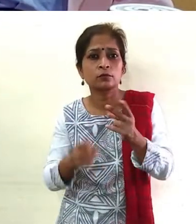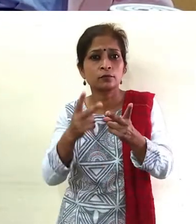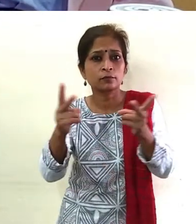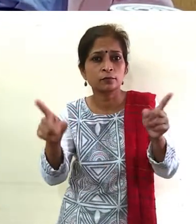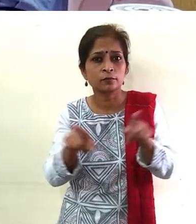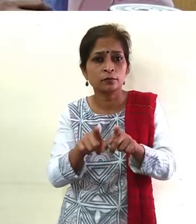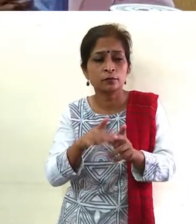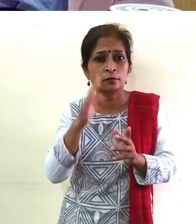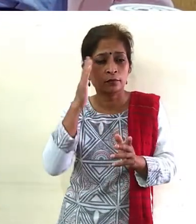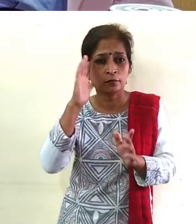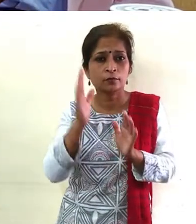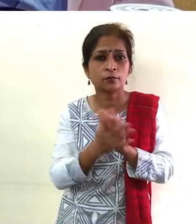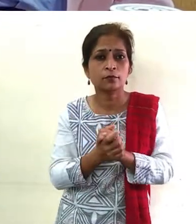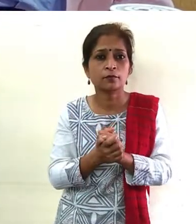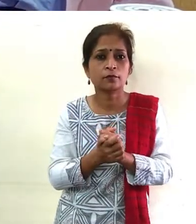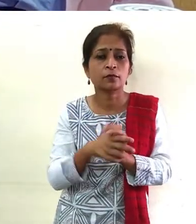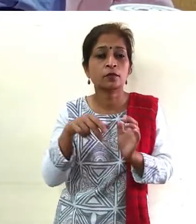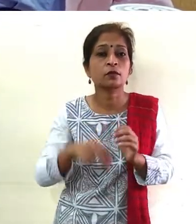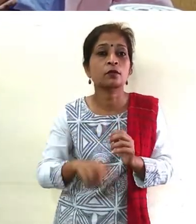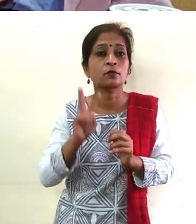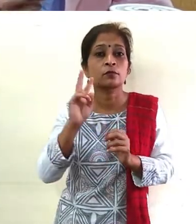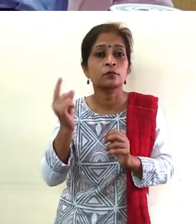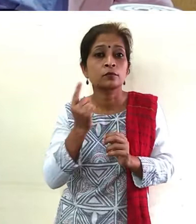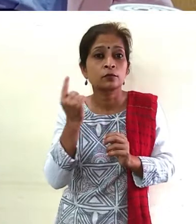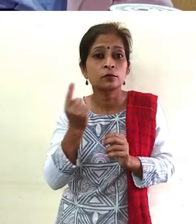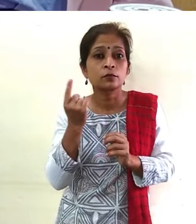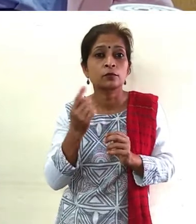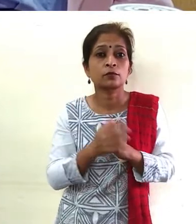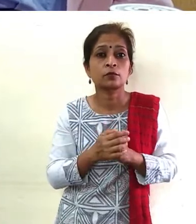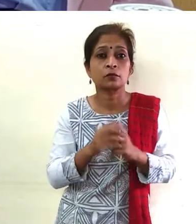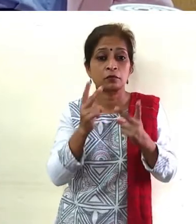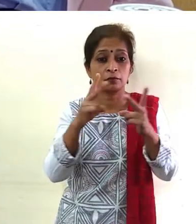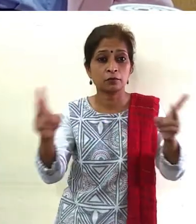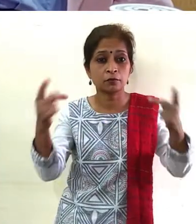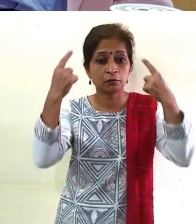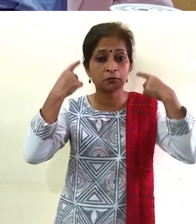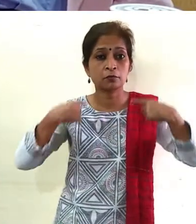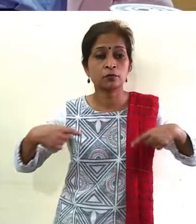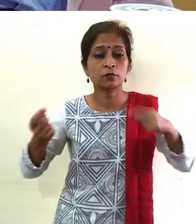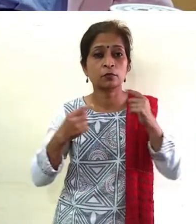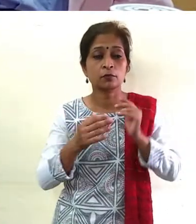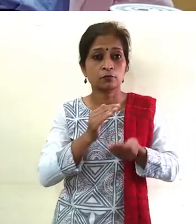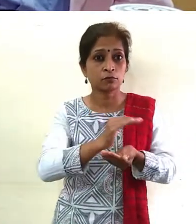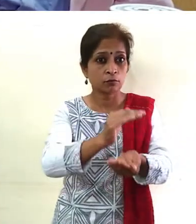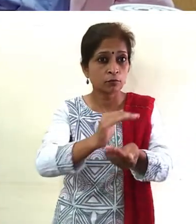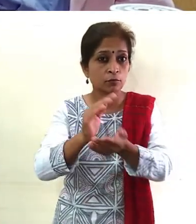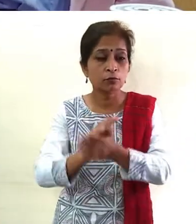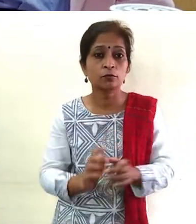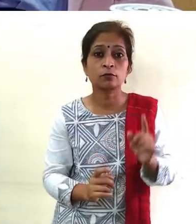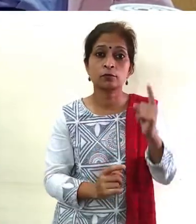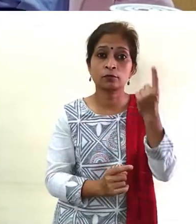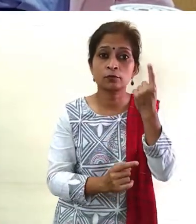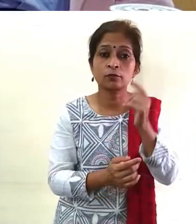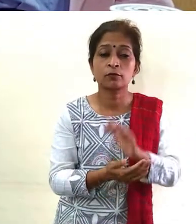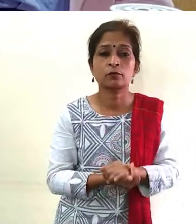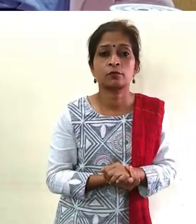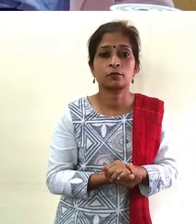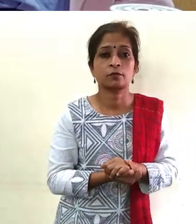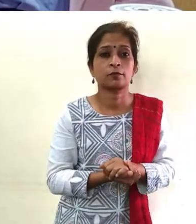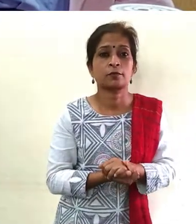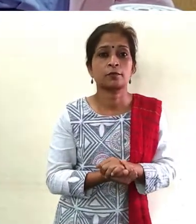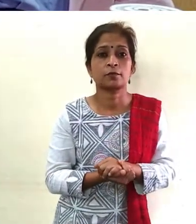कि विष्णु ने अवतार लिए हैं अलग अलग रूप में। पहला अवतार था